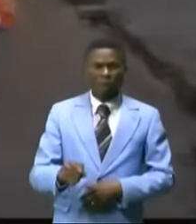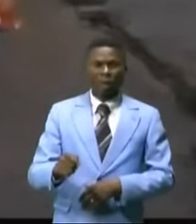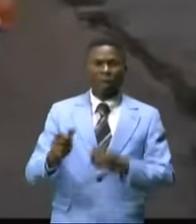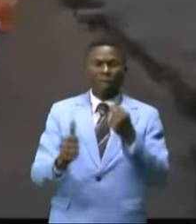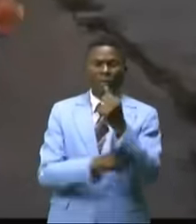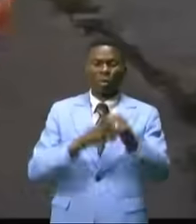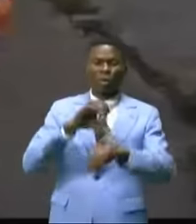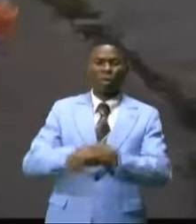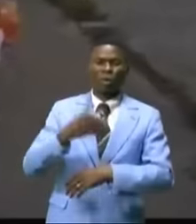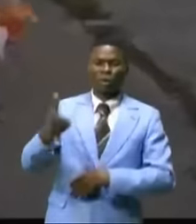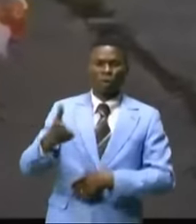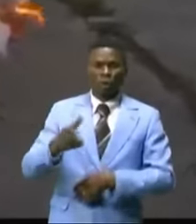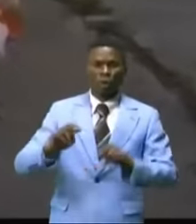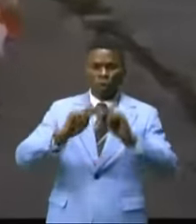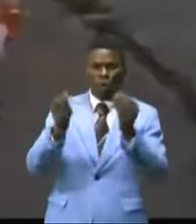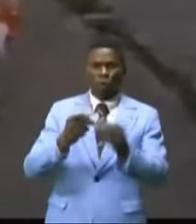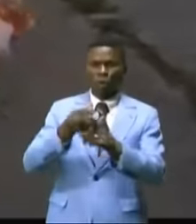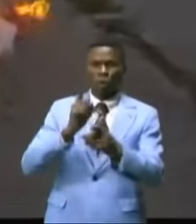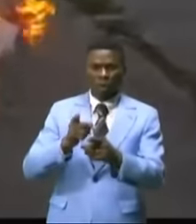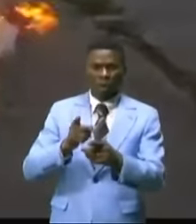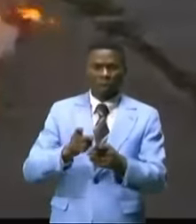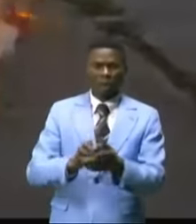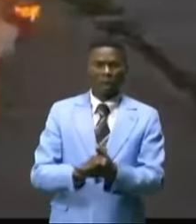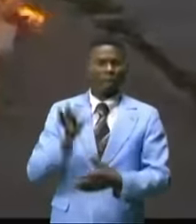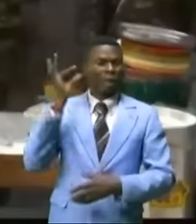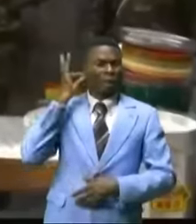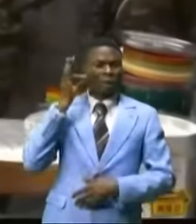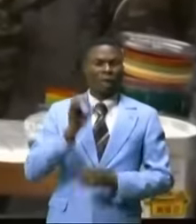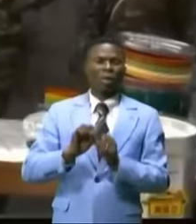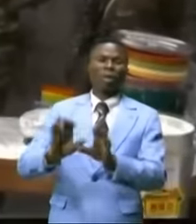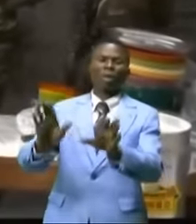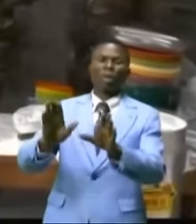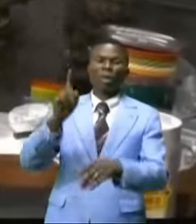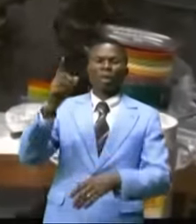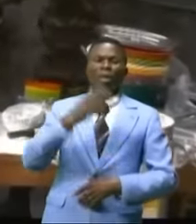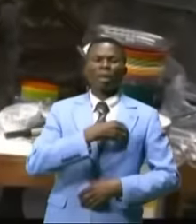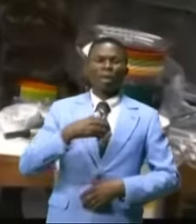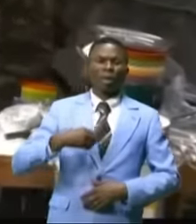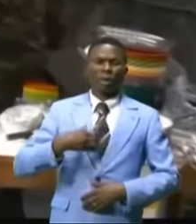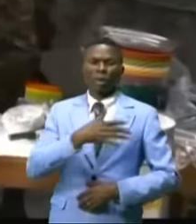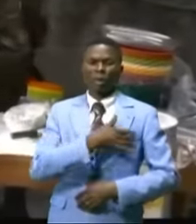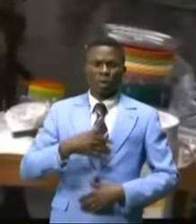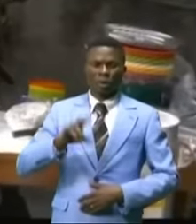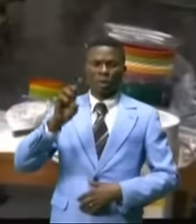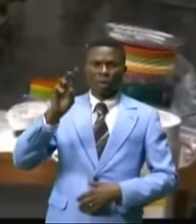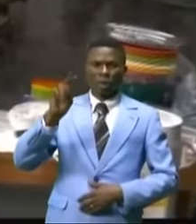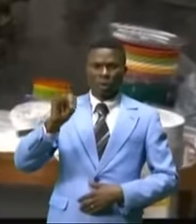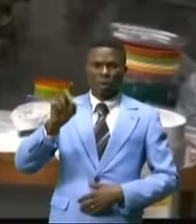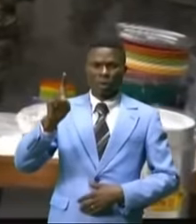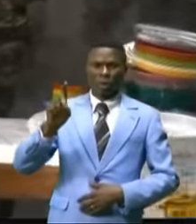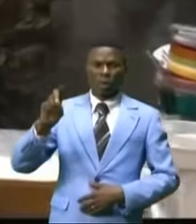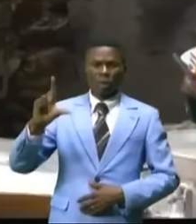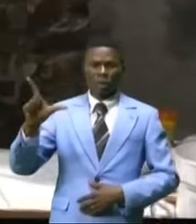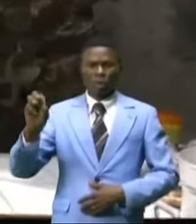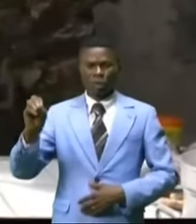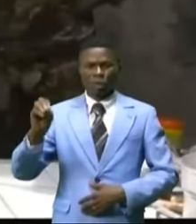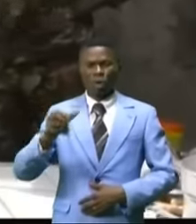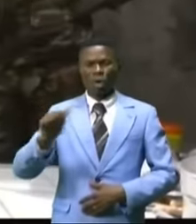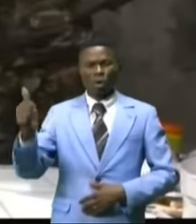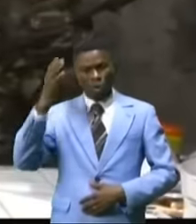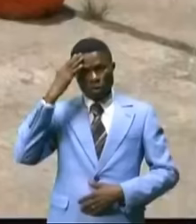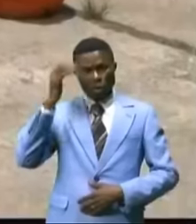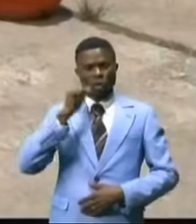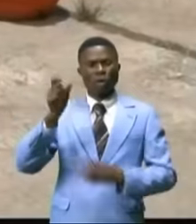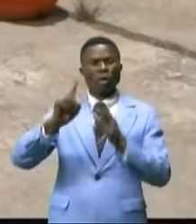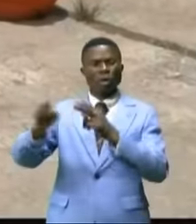coups de filet, ces bagages en provenance d'Addis Abeba ont été abandonnés par une dame répondant au nom des Dolo et Mimar non autrement identifiés et